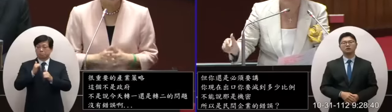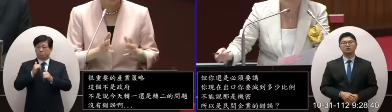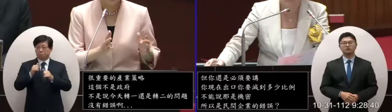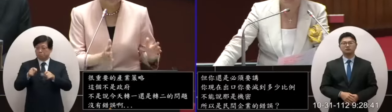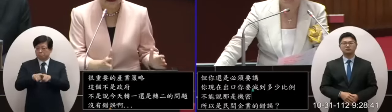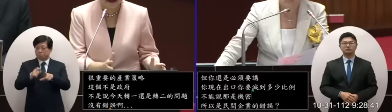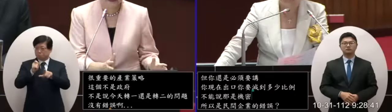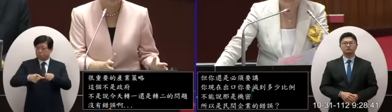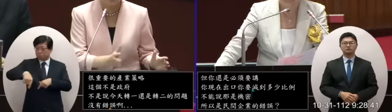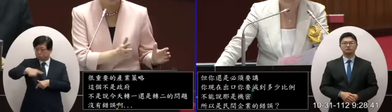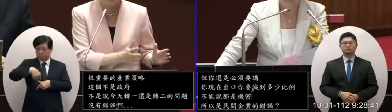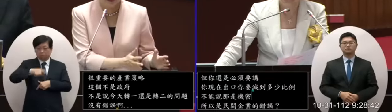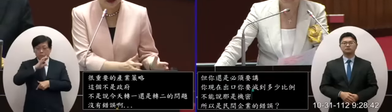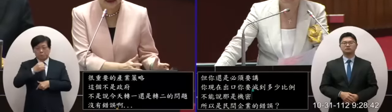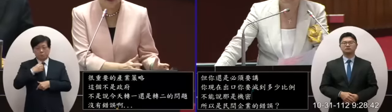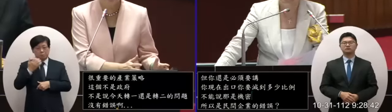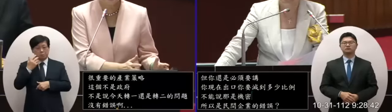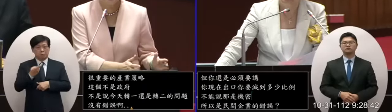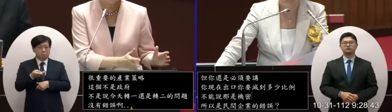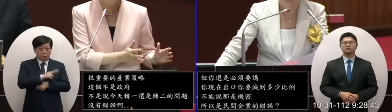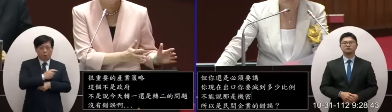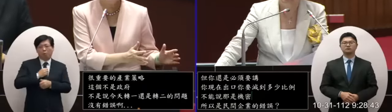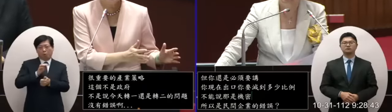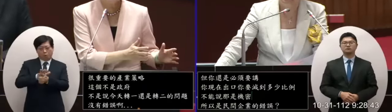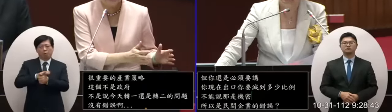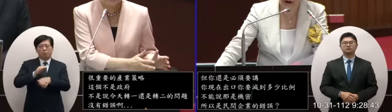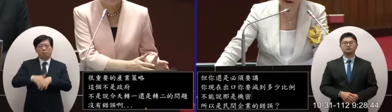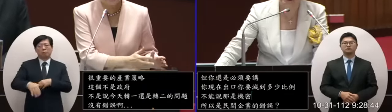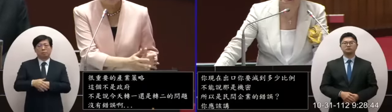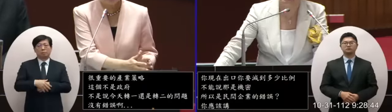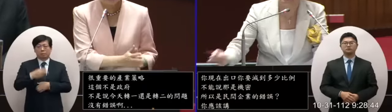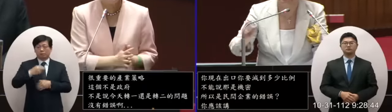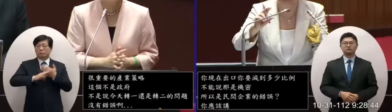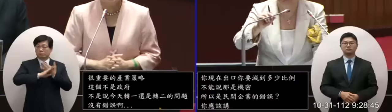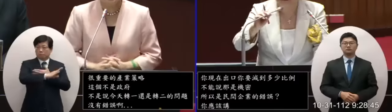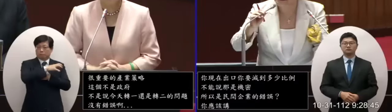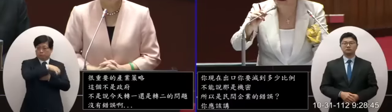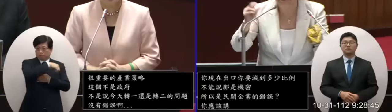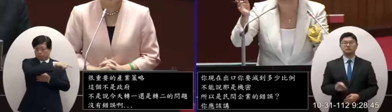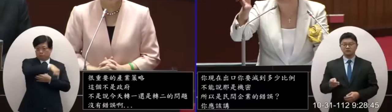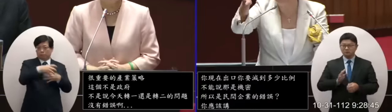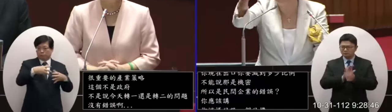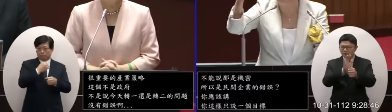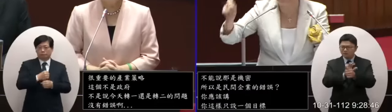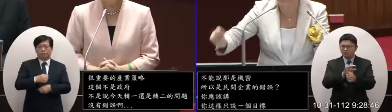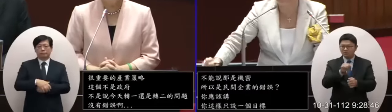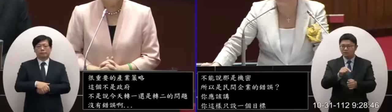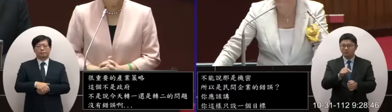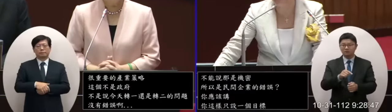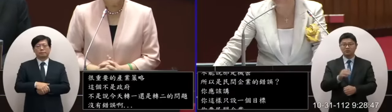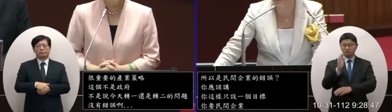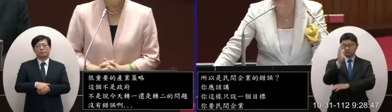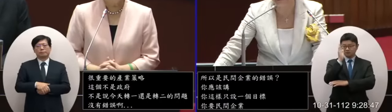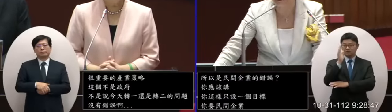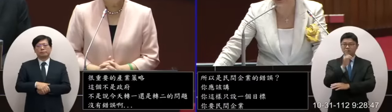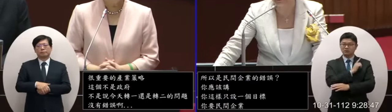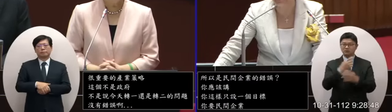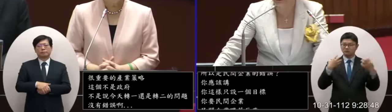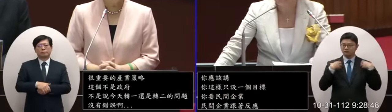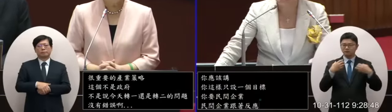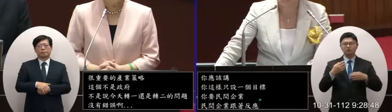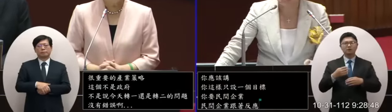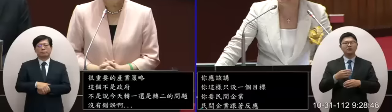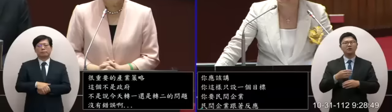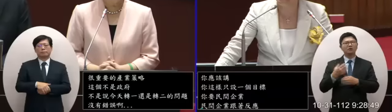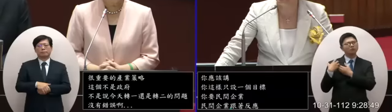业要分散的时候，我们会协助民间企业在其他国家的合作的时候。 这个不难道是你政府的一个责任？怎么全